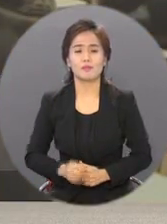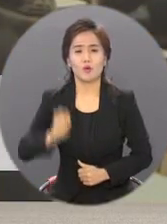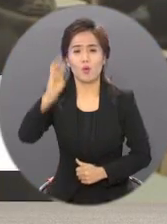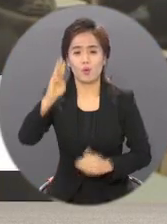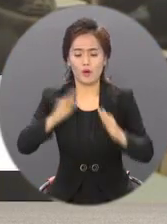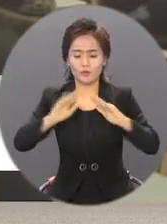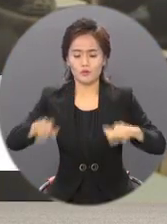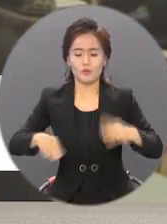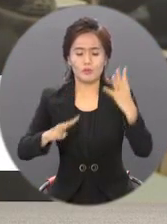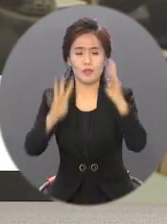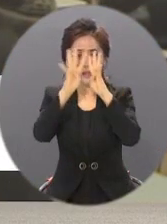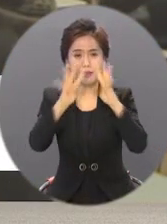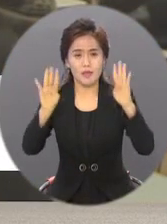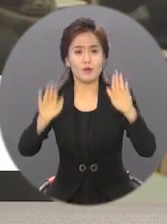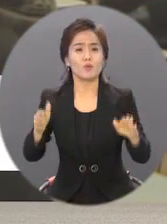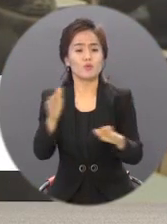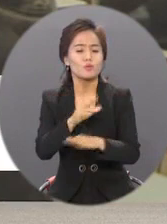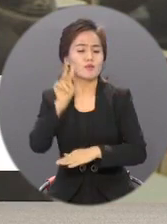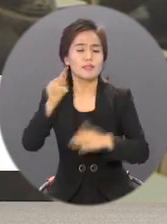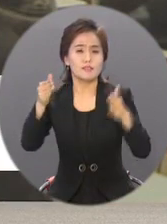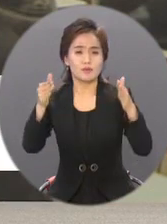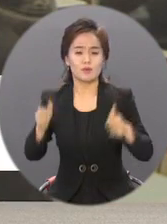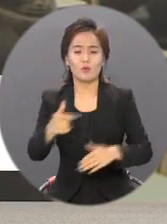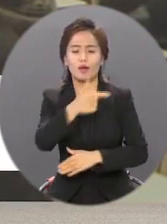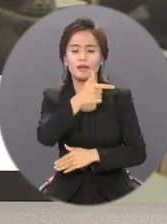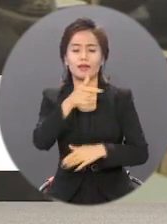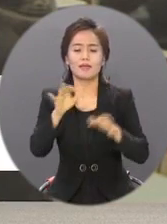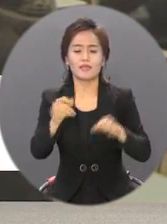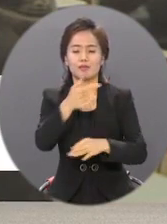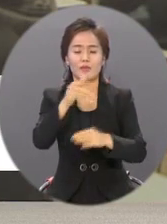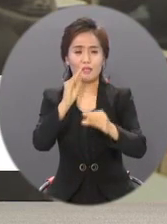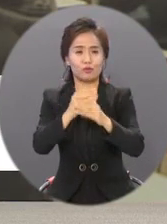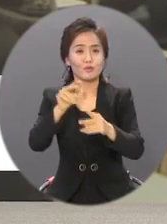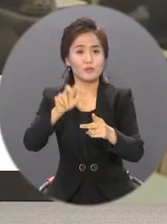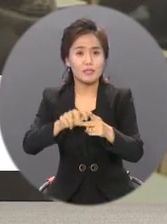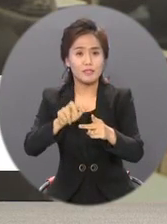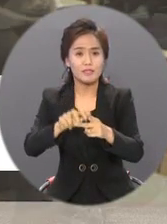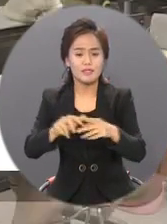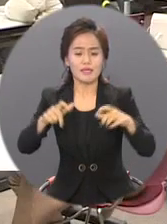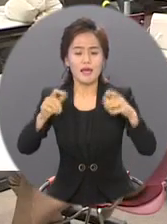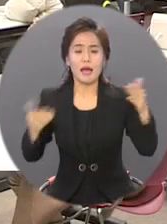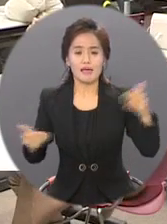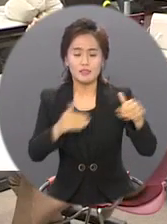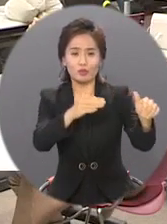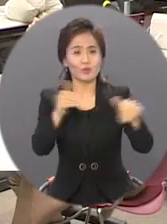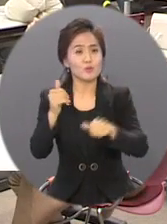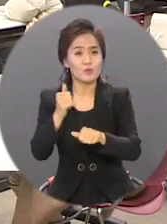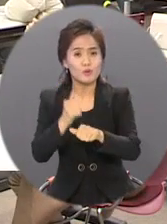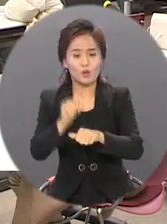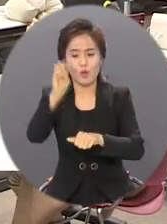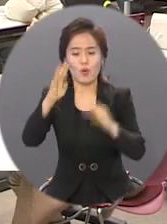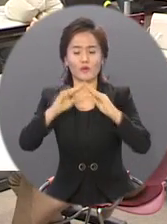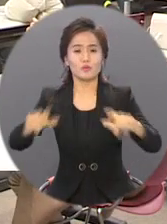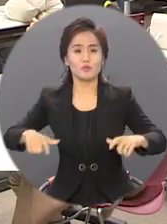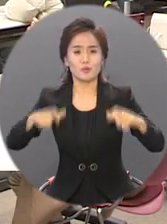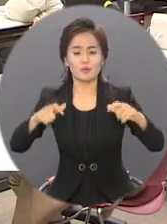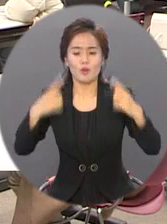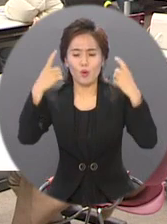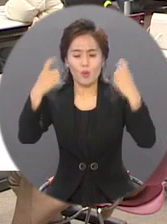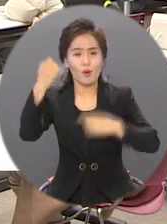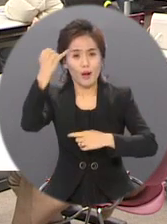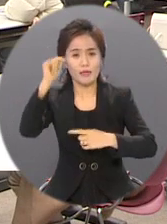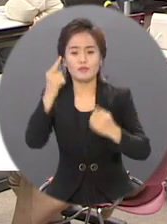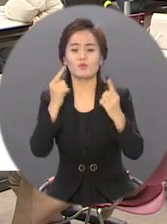광주전남 4개 대학이 오늘부터 이틀 동안 김대중컨벤션센터에서 재학생들을 대상으로 광주 전남 관광